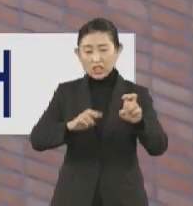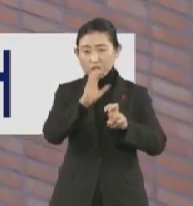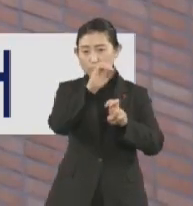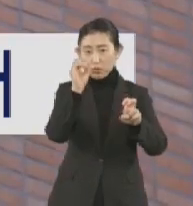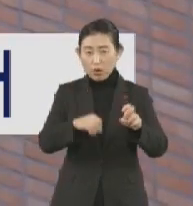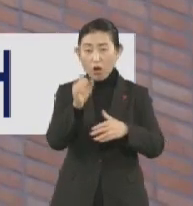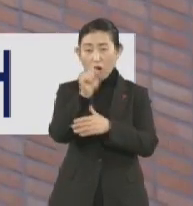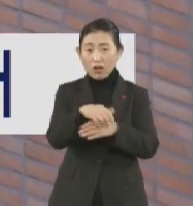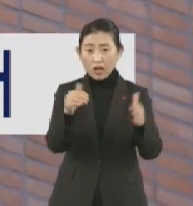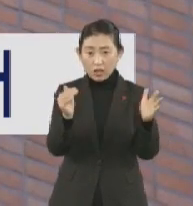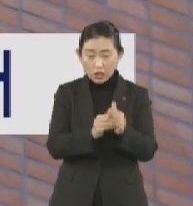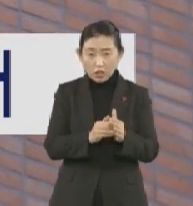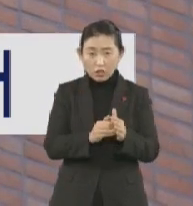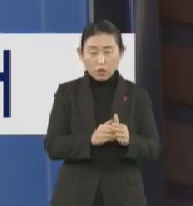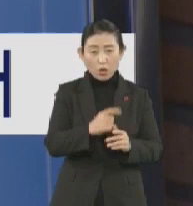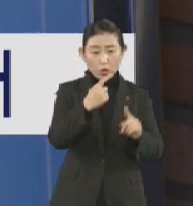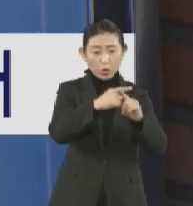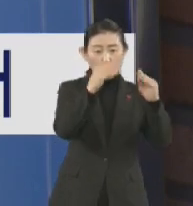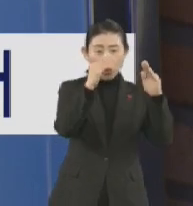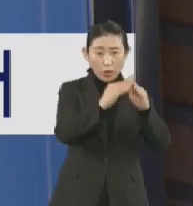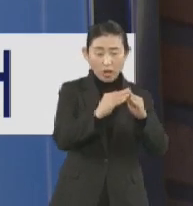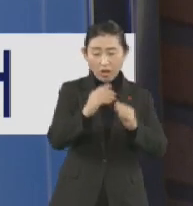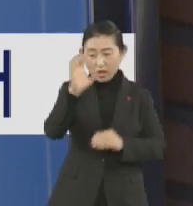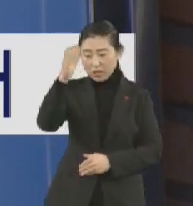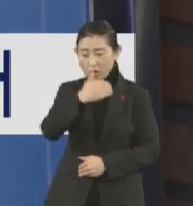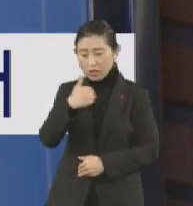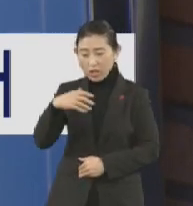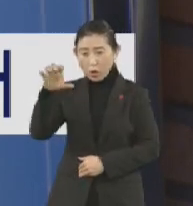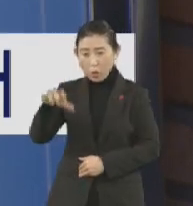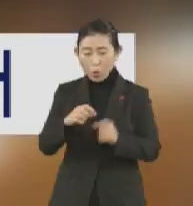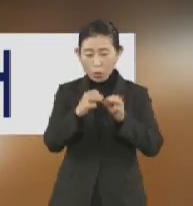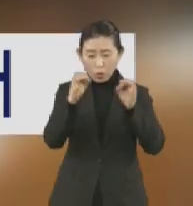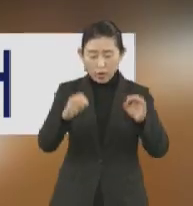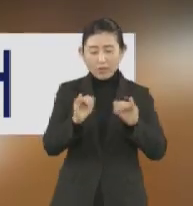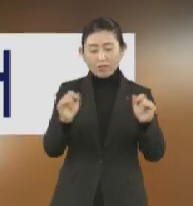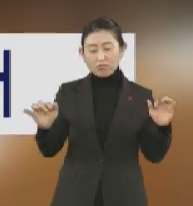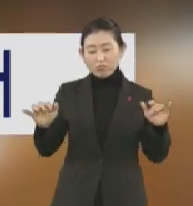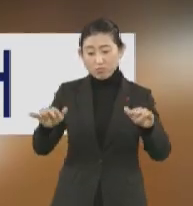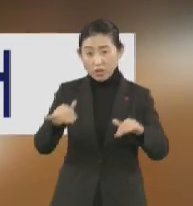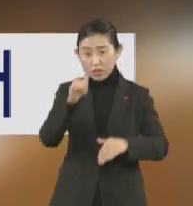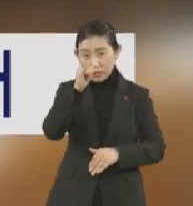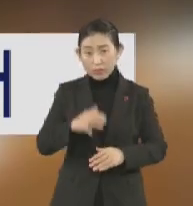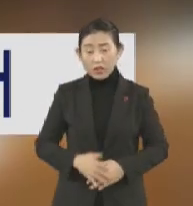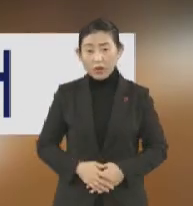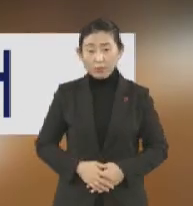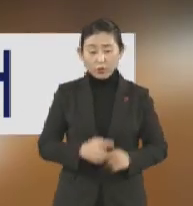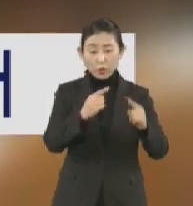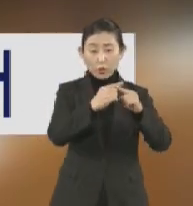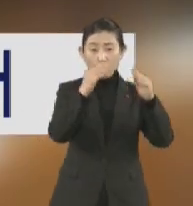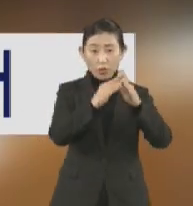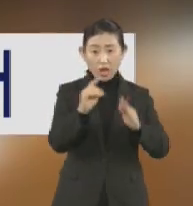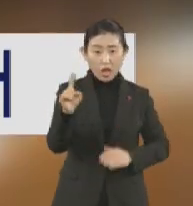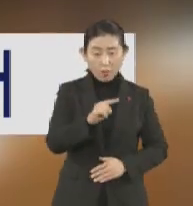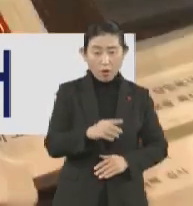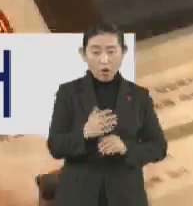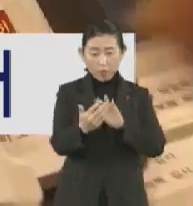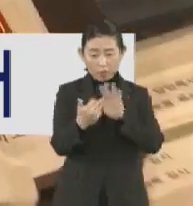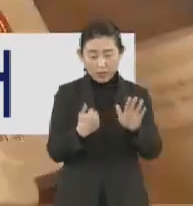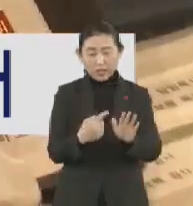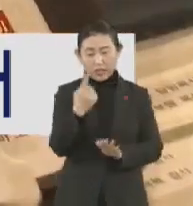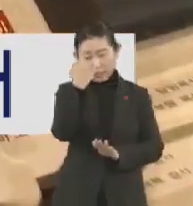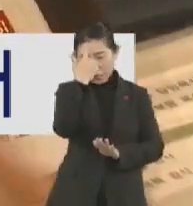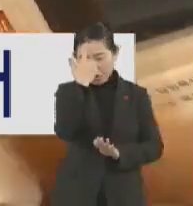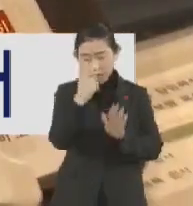성당의 선 오랜만에 교인들의 발길이 이어졌습니다 현장 예배를 진행한 교회들은 발열 체크와